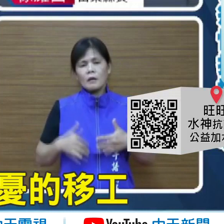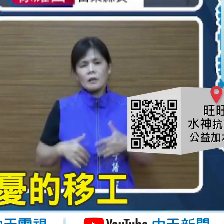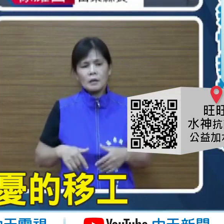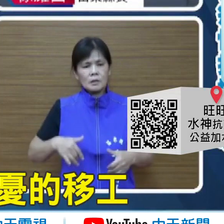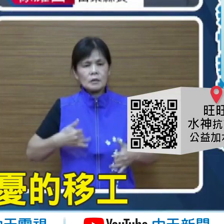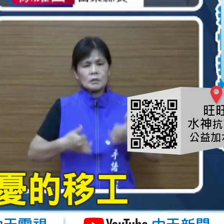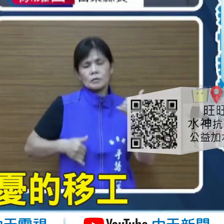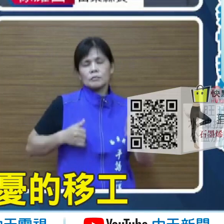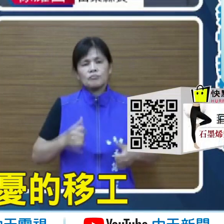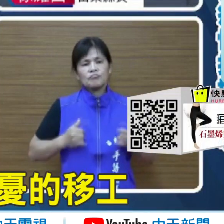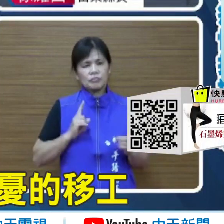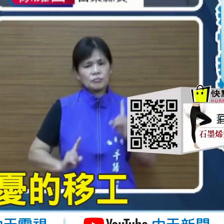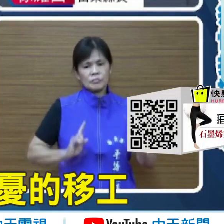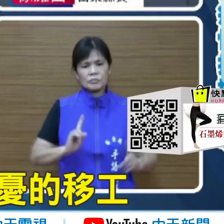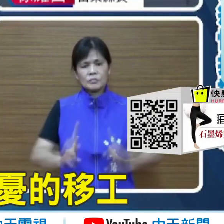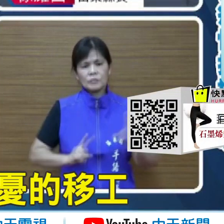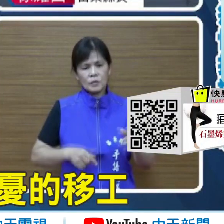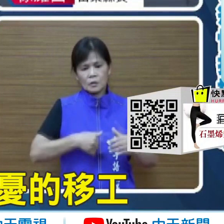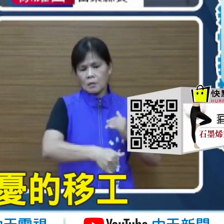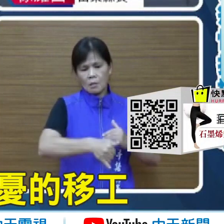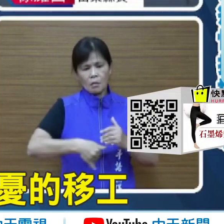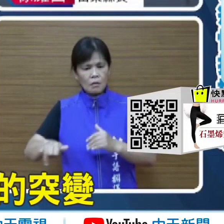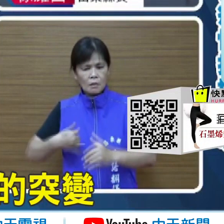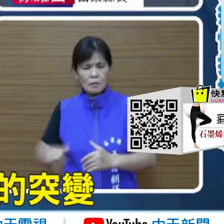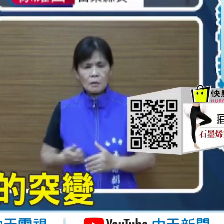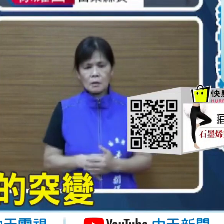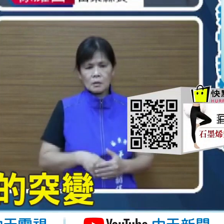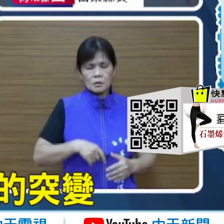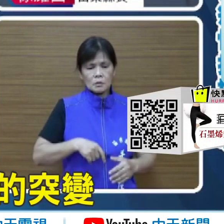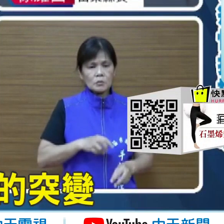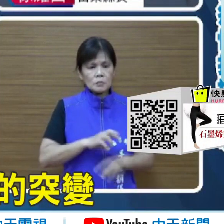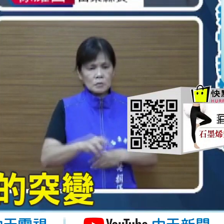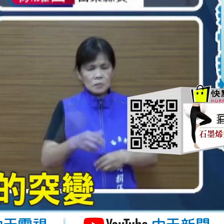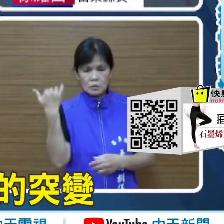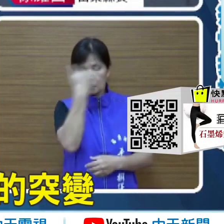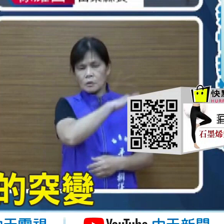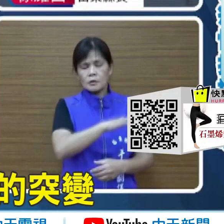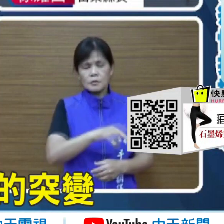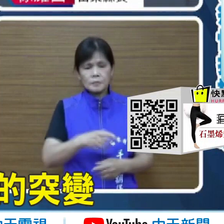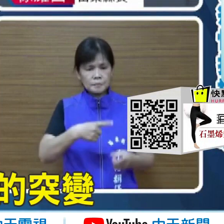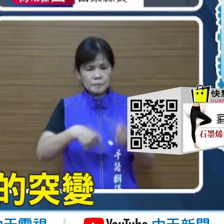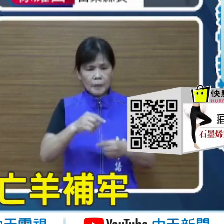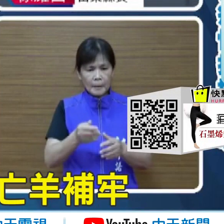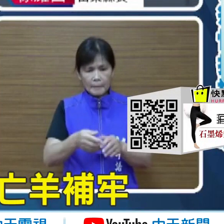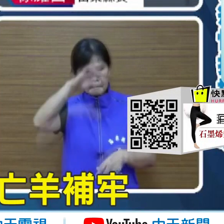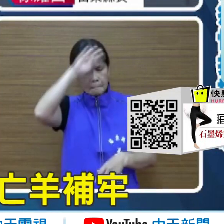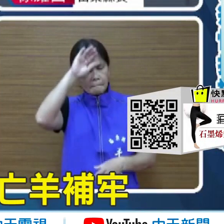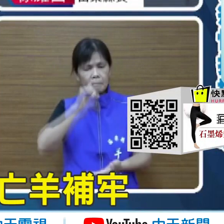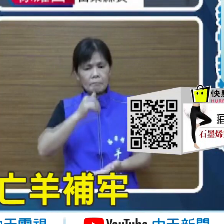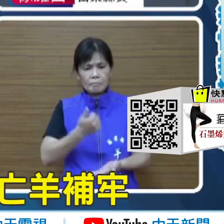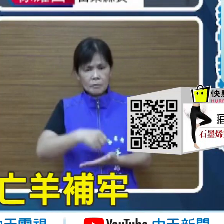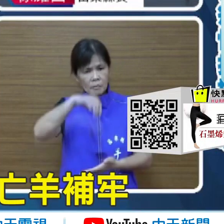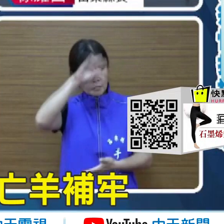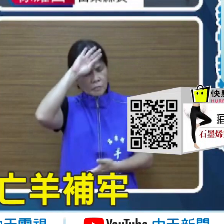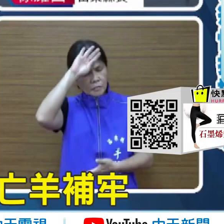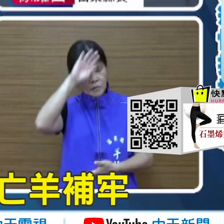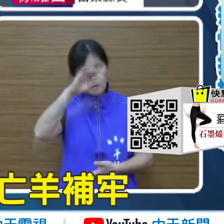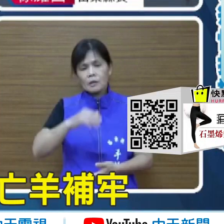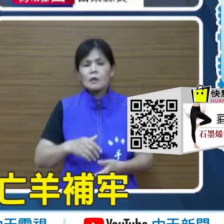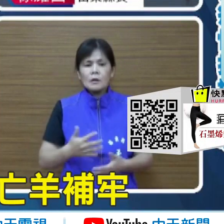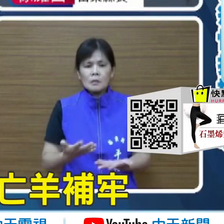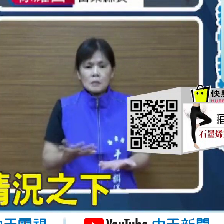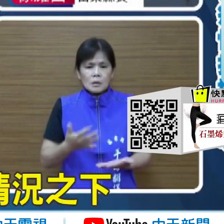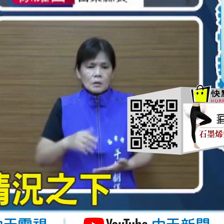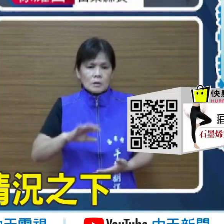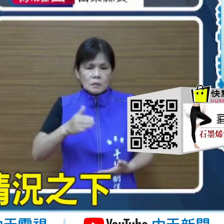由这个移工而引起的这么大的一个突变。那我们也为是亡羊补牢